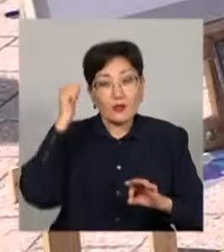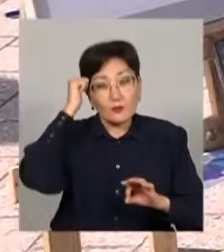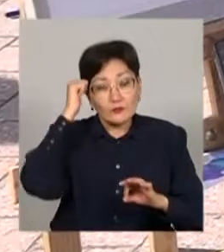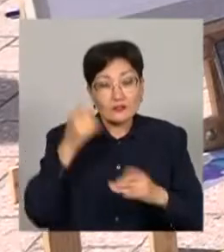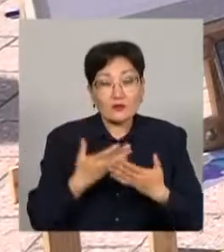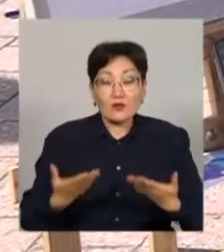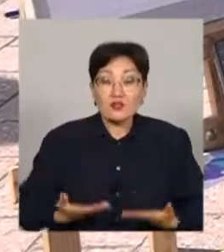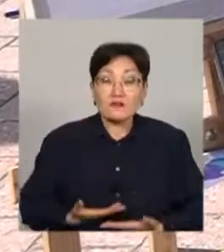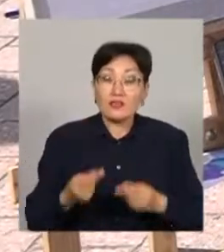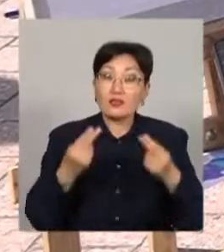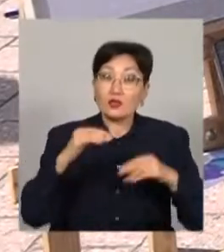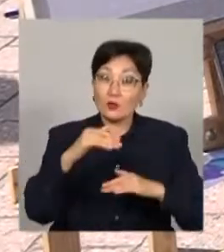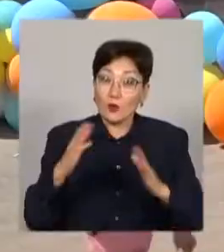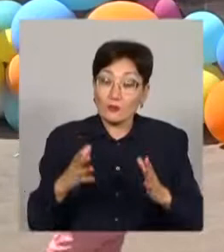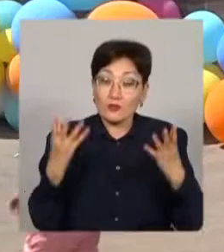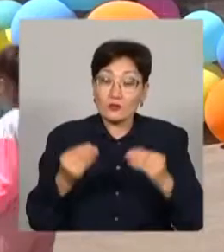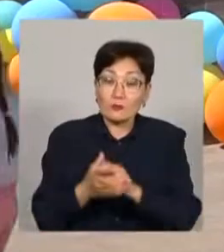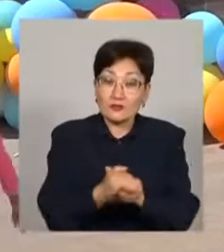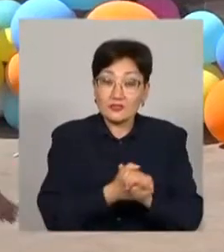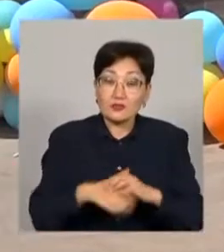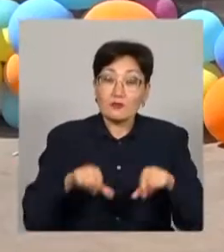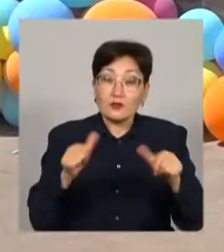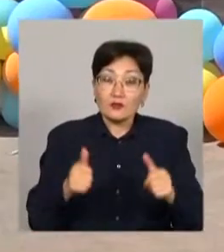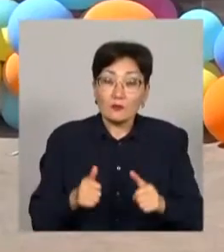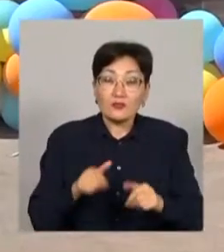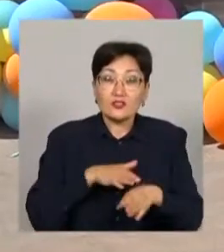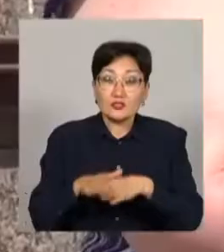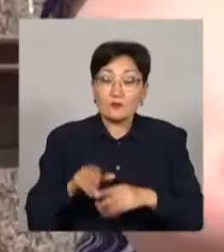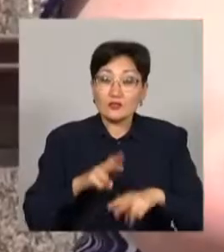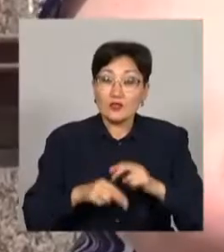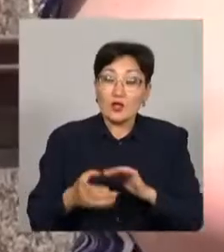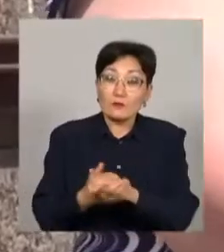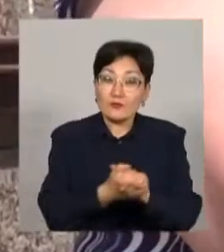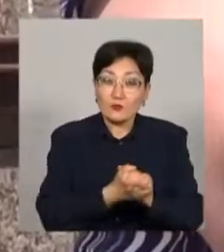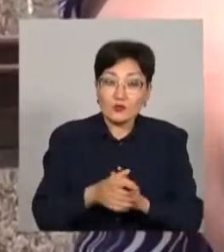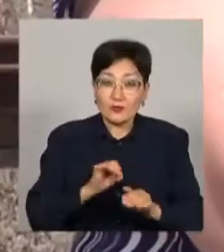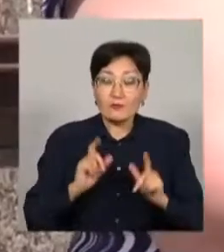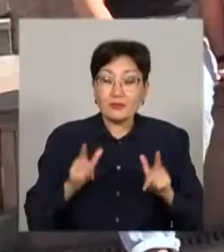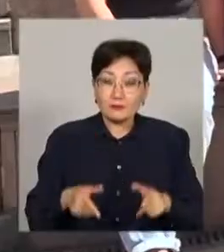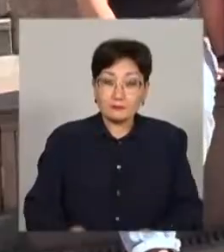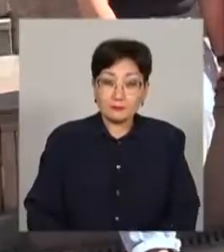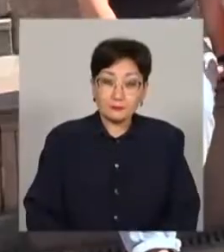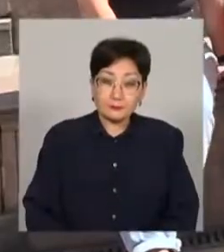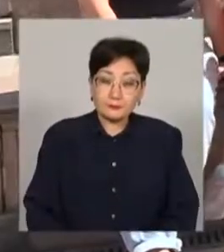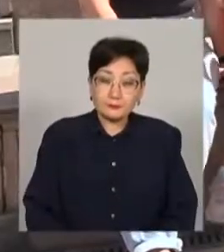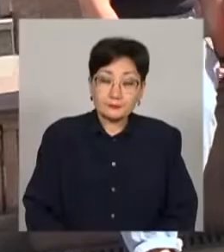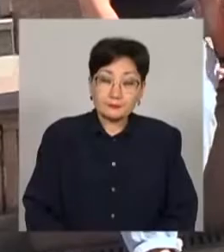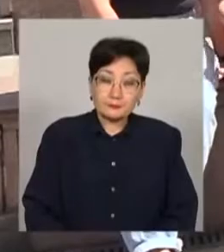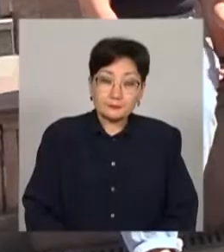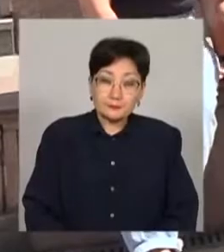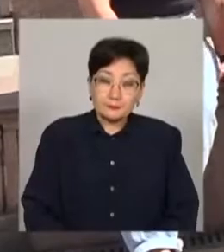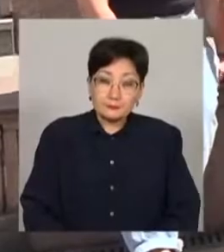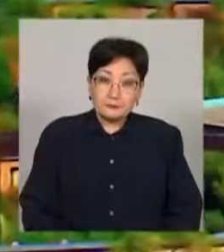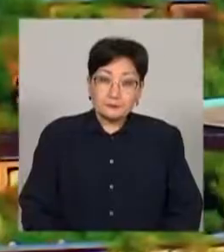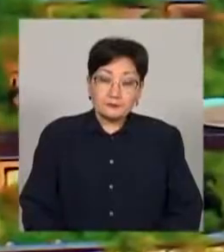и живые картины. Словом, День единства был символично наполнен настроением дружбы и мира. Айдана Нураш, Мурат Тайжанов, телеканал